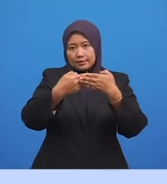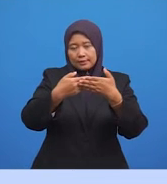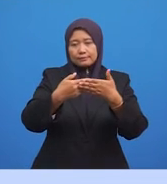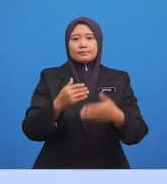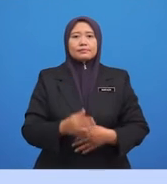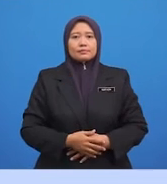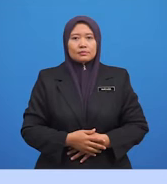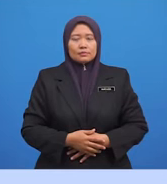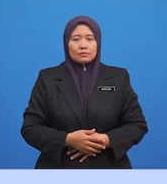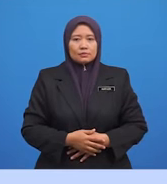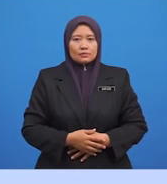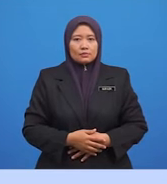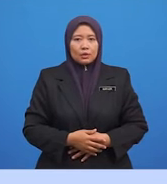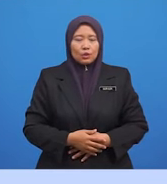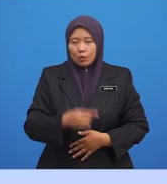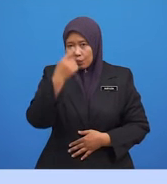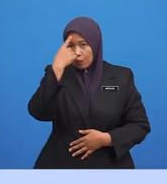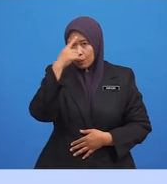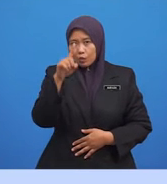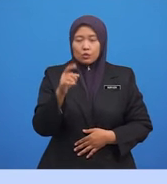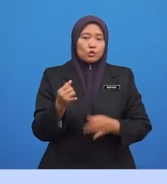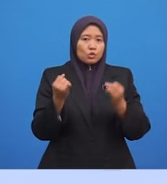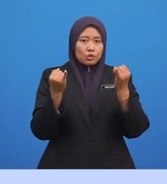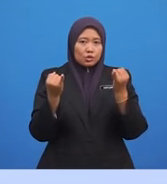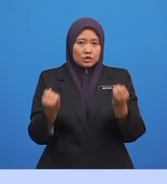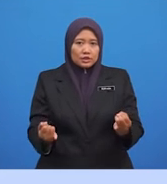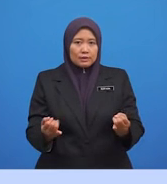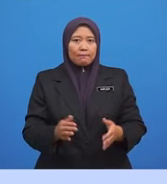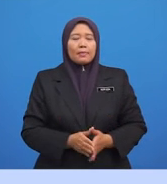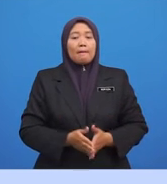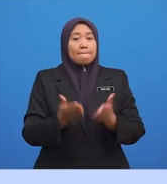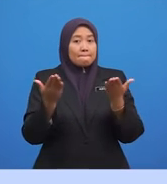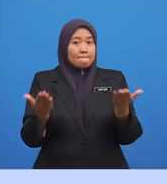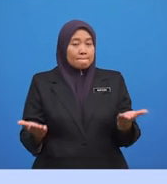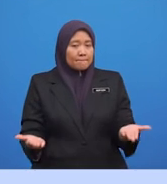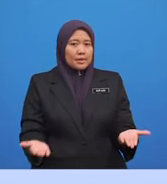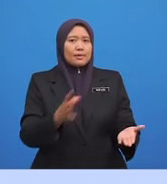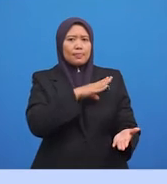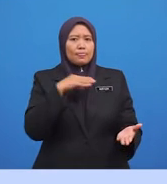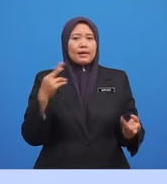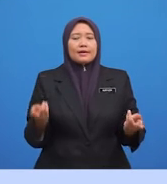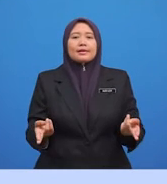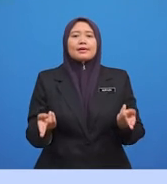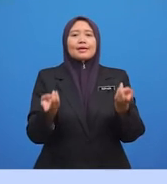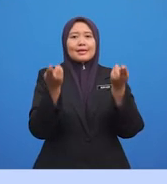dekat. Manakala ukuran untuk jisim, berat dan ringan.